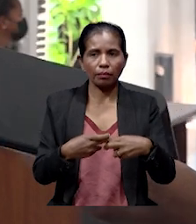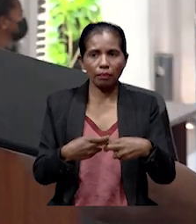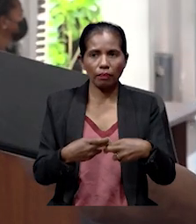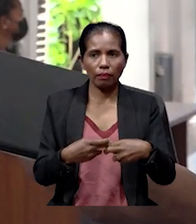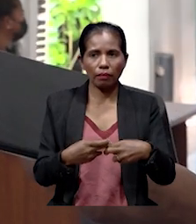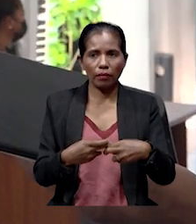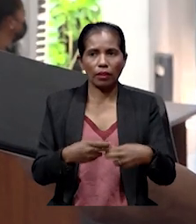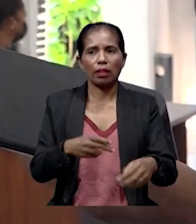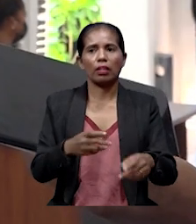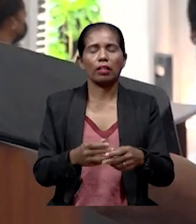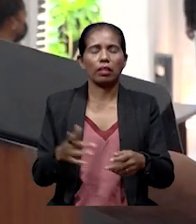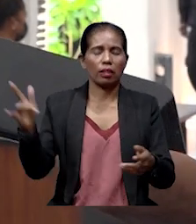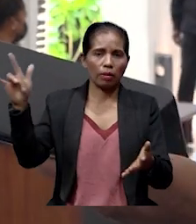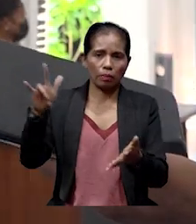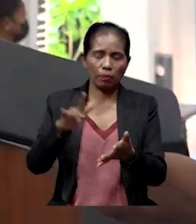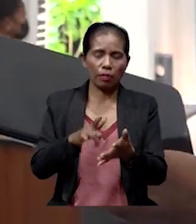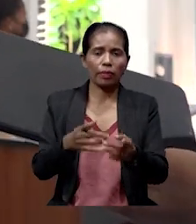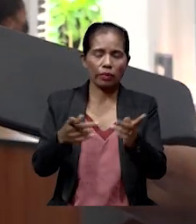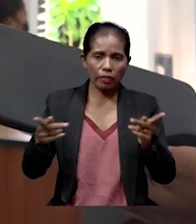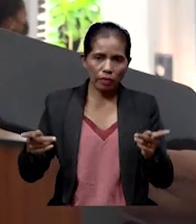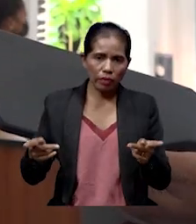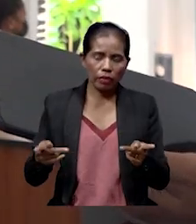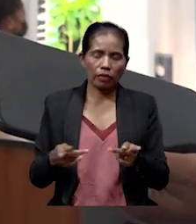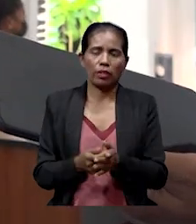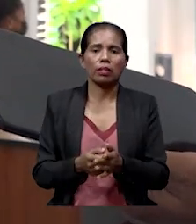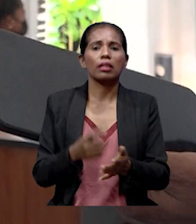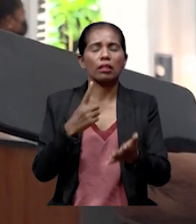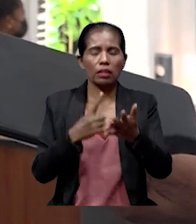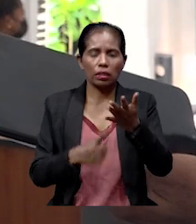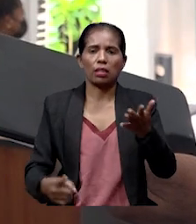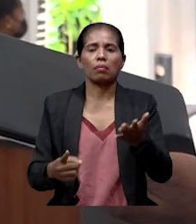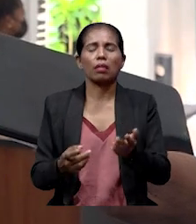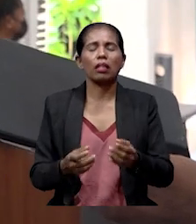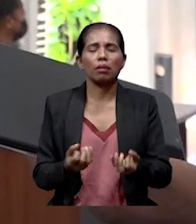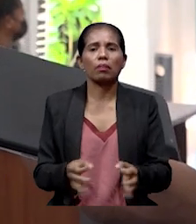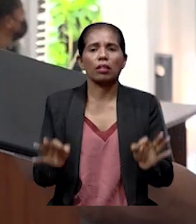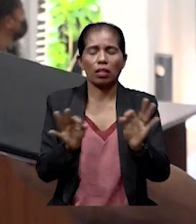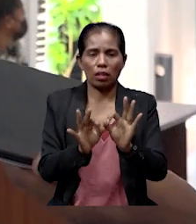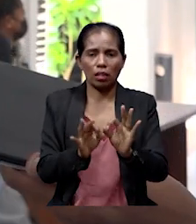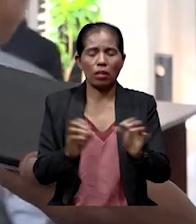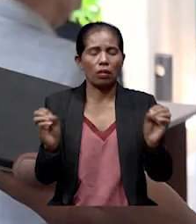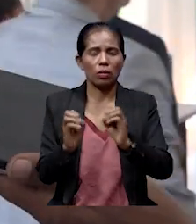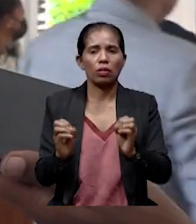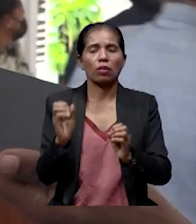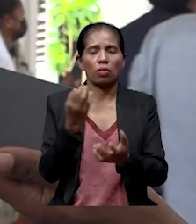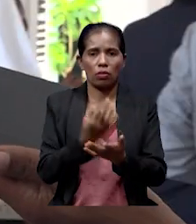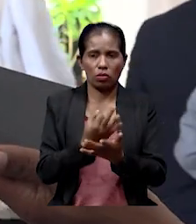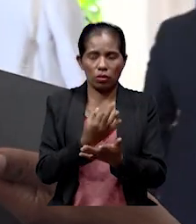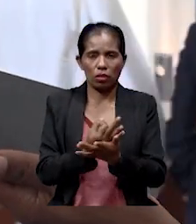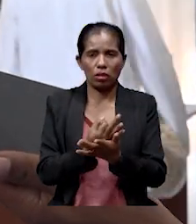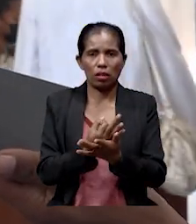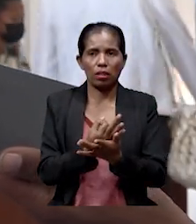iha portu lubukida ne be maka tak saida ma importante liu Laos dete orsamentu